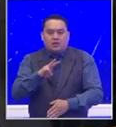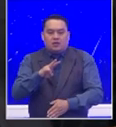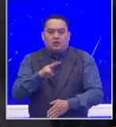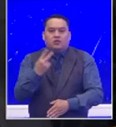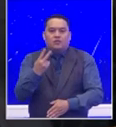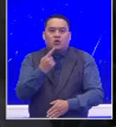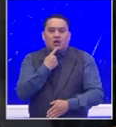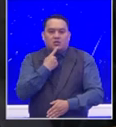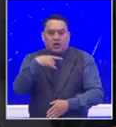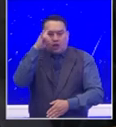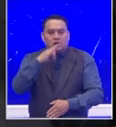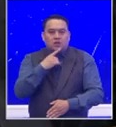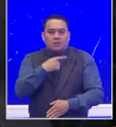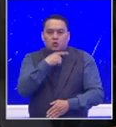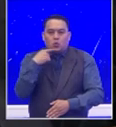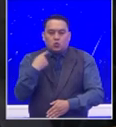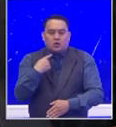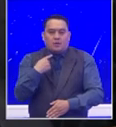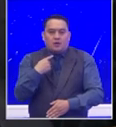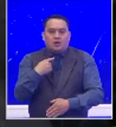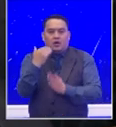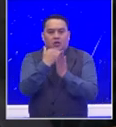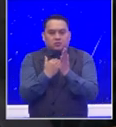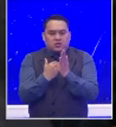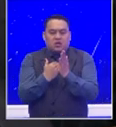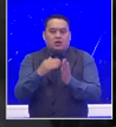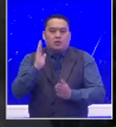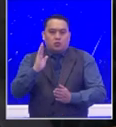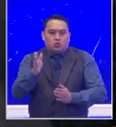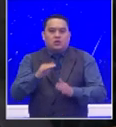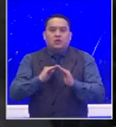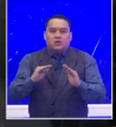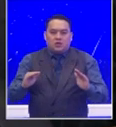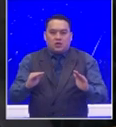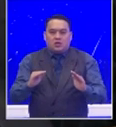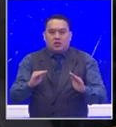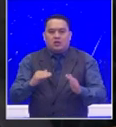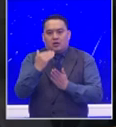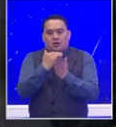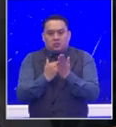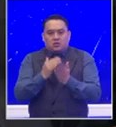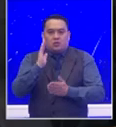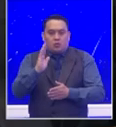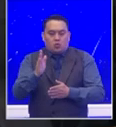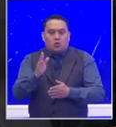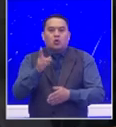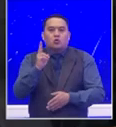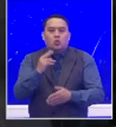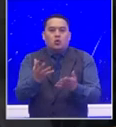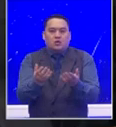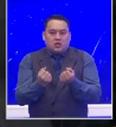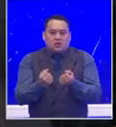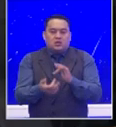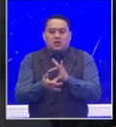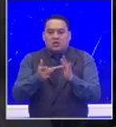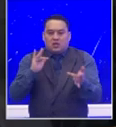на двух языках, на казахском и русском. Там будет идти расписание уроков. Дети будут видеть это расписание. Те, у кого есть интернет, это